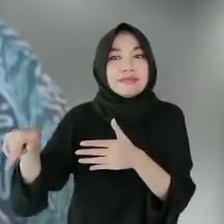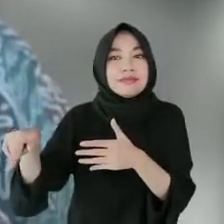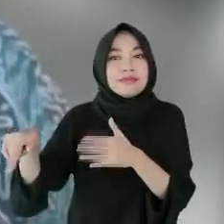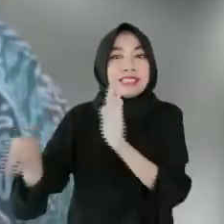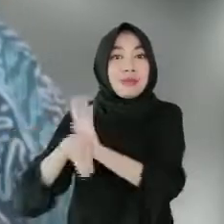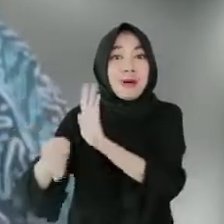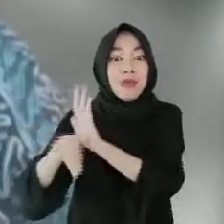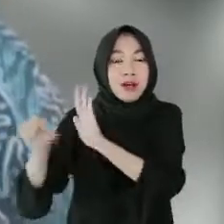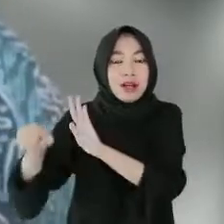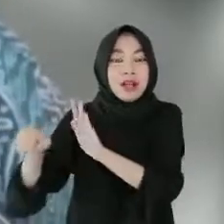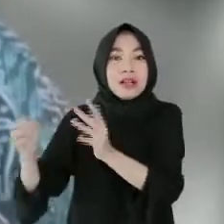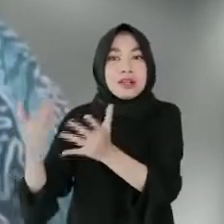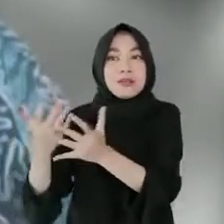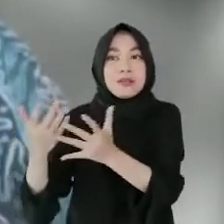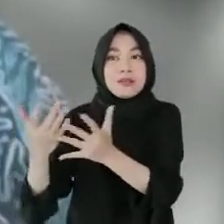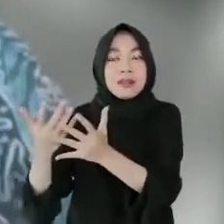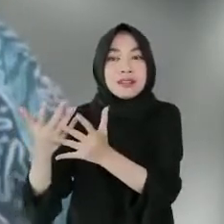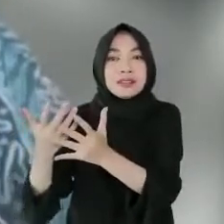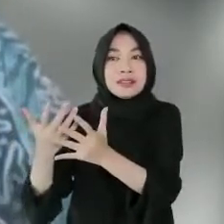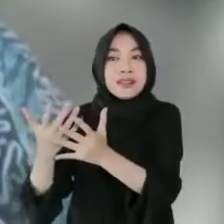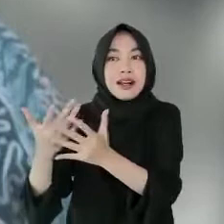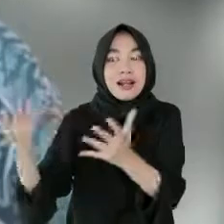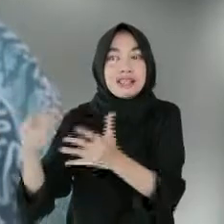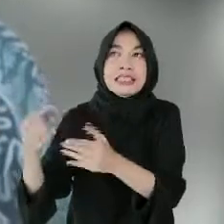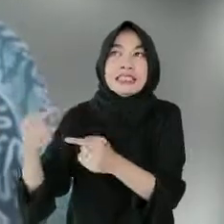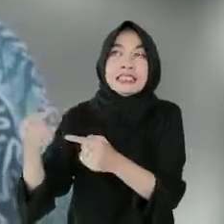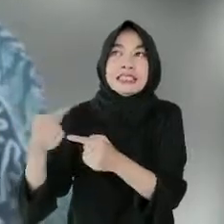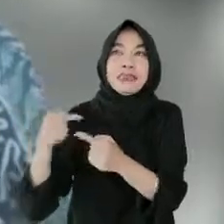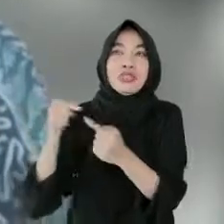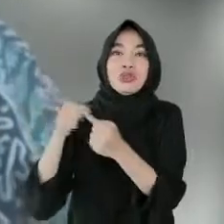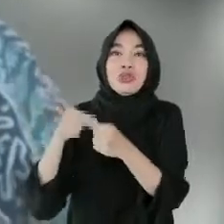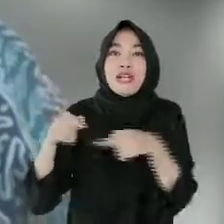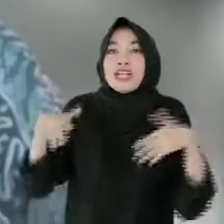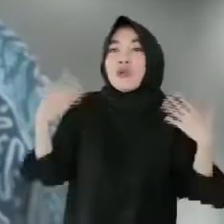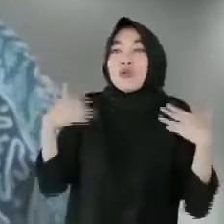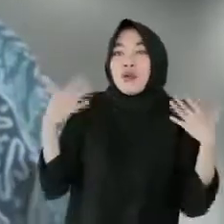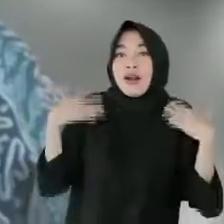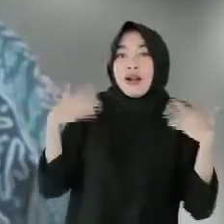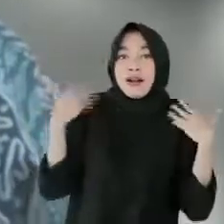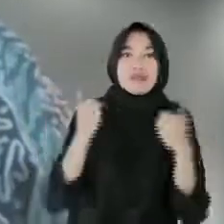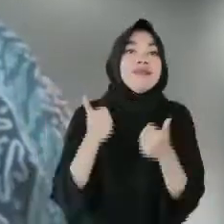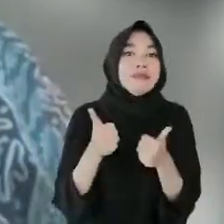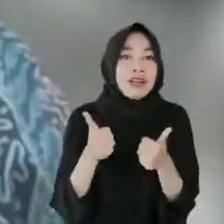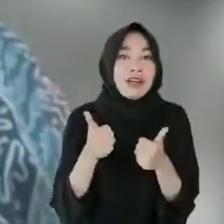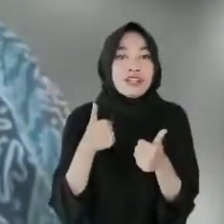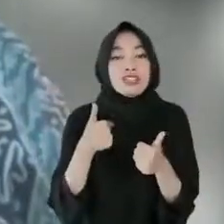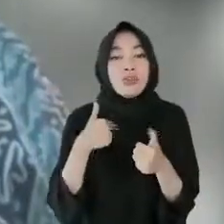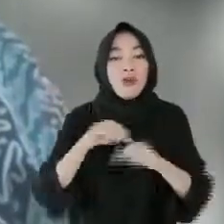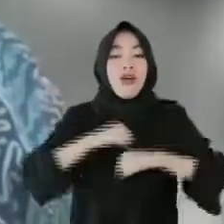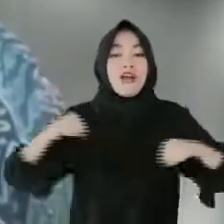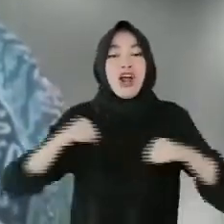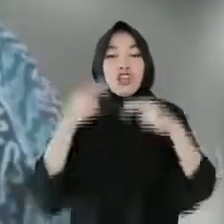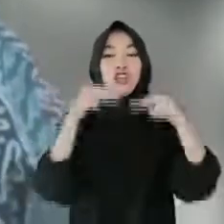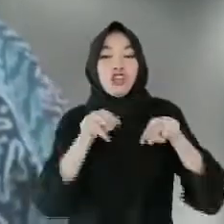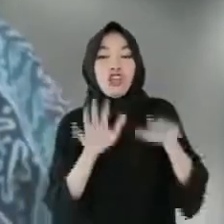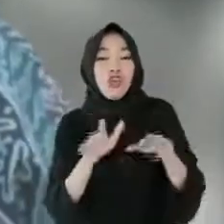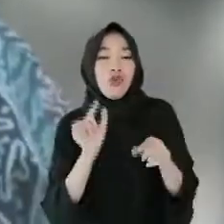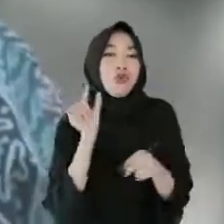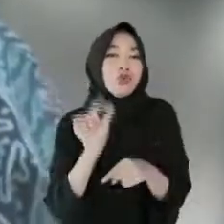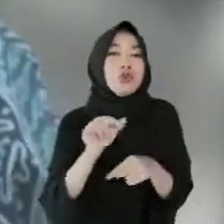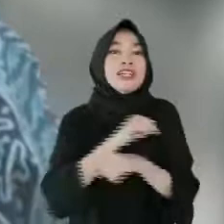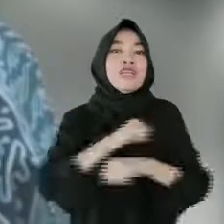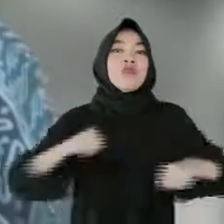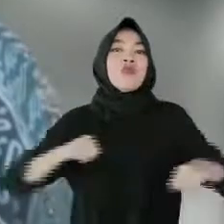Bahwa ini bisa menjadi hiburan bukan hanya sedangkan sekedar menonton olahraga tapi hiburan